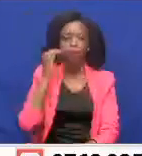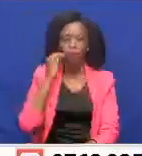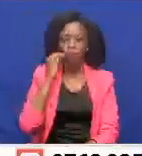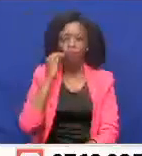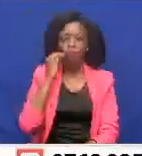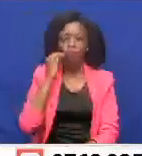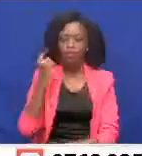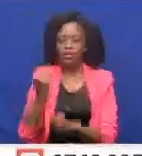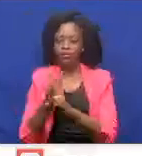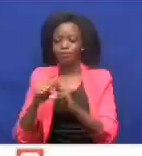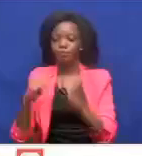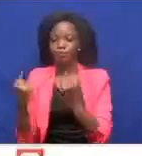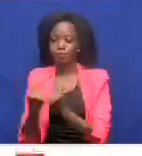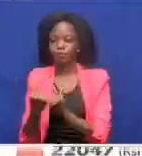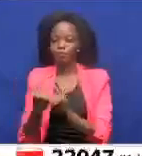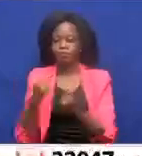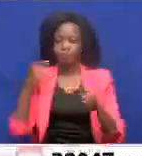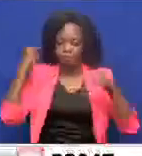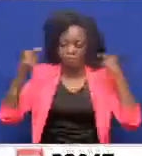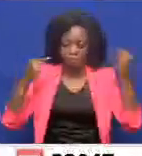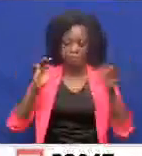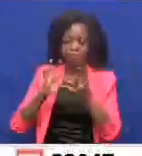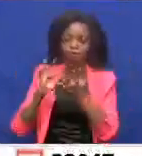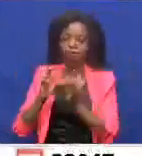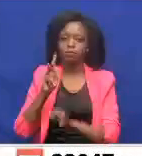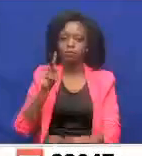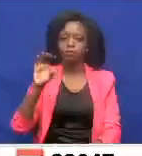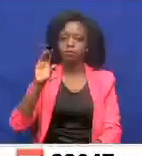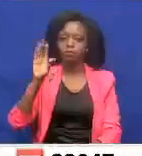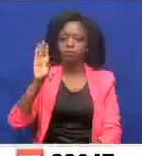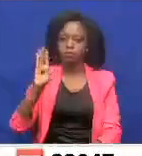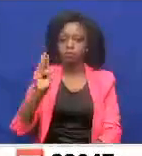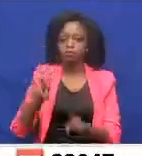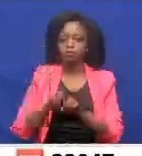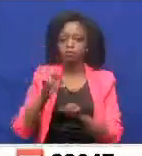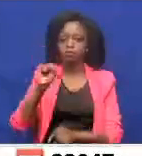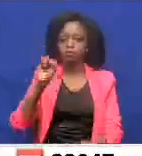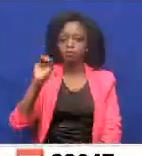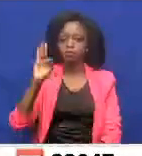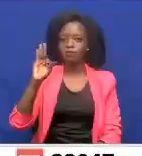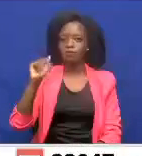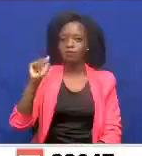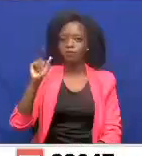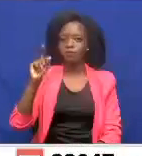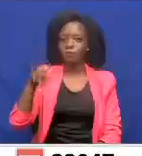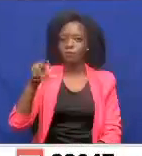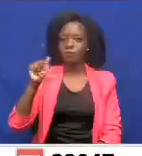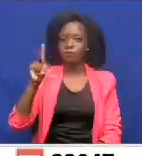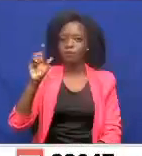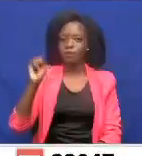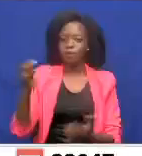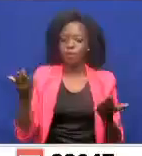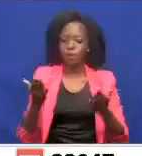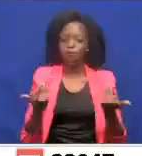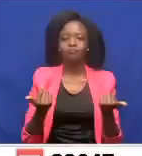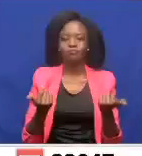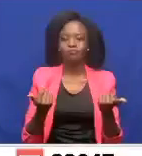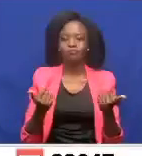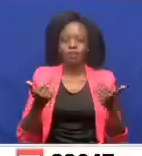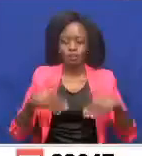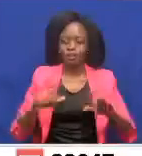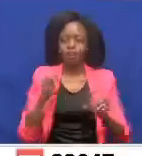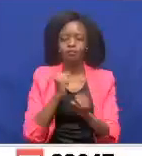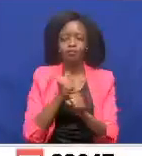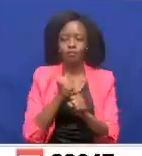for various clubs, among them Mathare United, KCB and Sofapaka. It is at Sofapaka where he unwillingly ended his illustrious